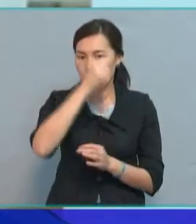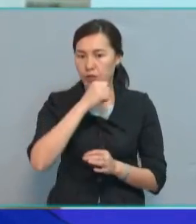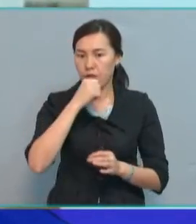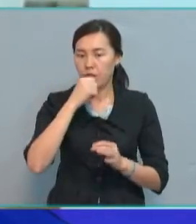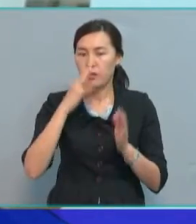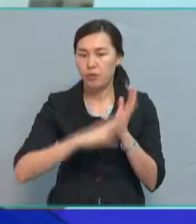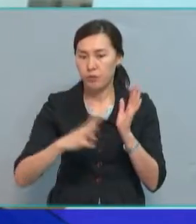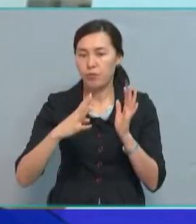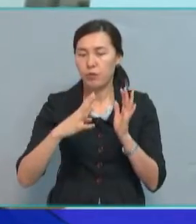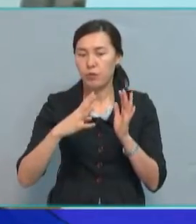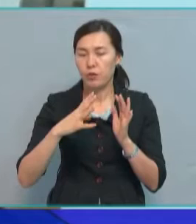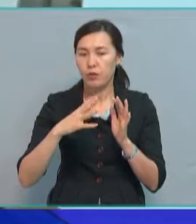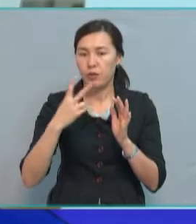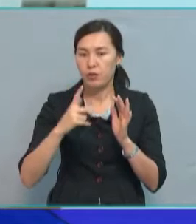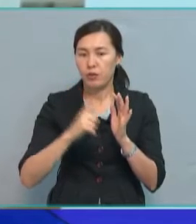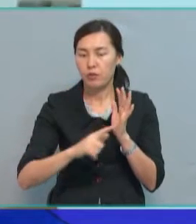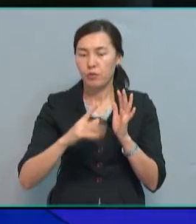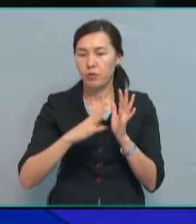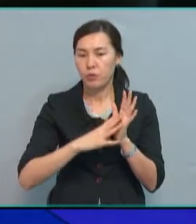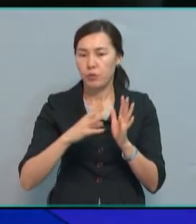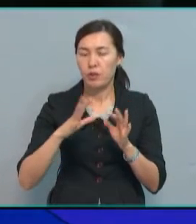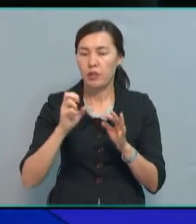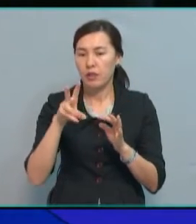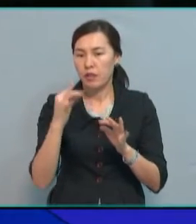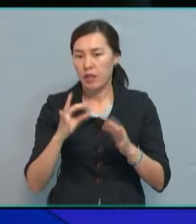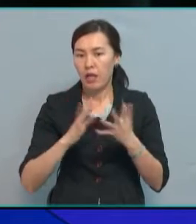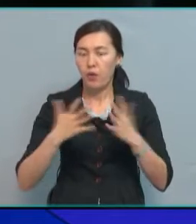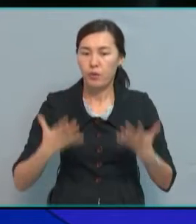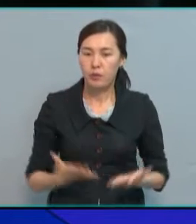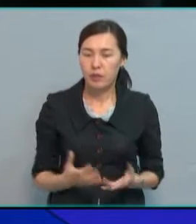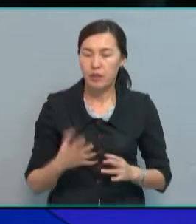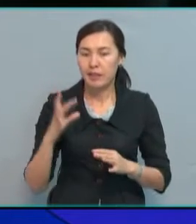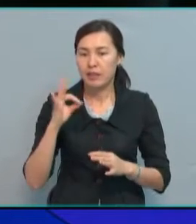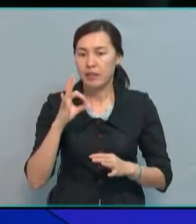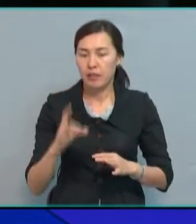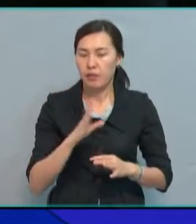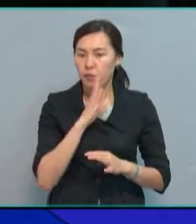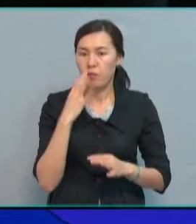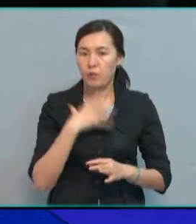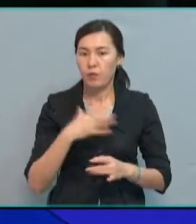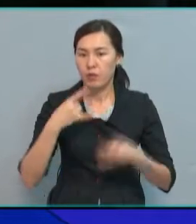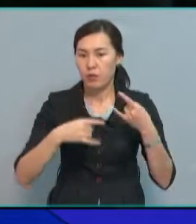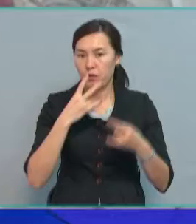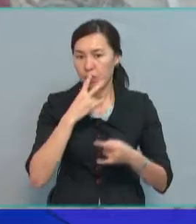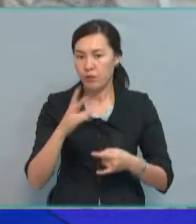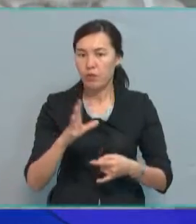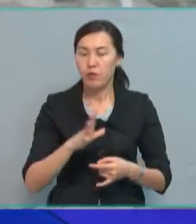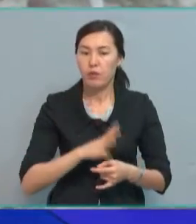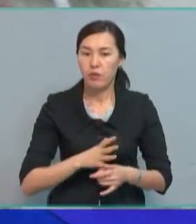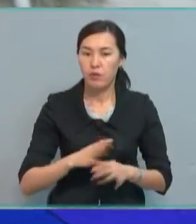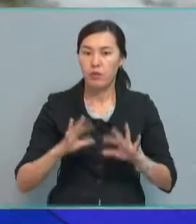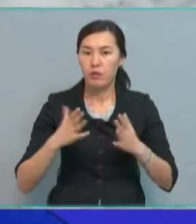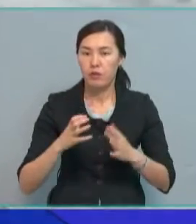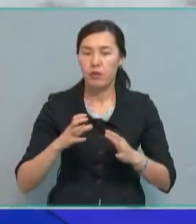таяған Күләшхан апа 20 жылдан бері Елтайда тұрады. Су шайған сәрсенбінің кешінде кейуана алаңсыз теледидар көріп отырған.